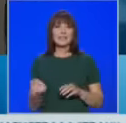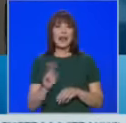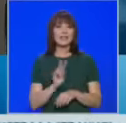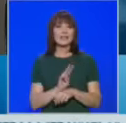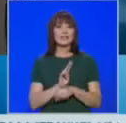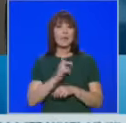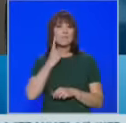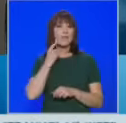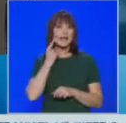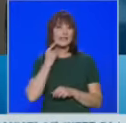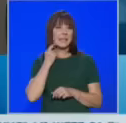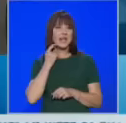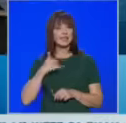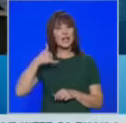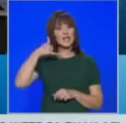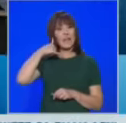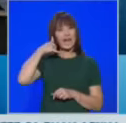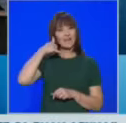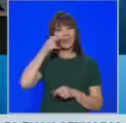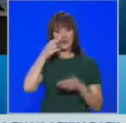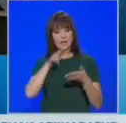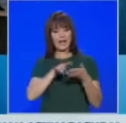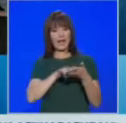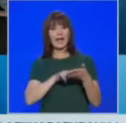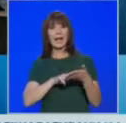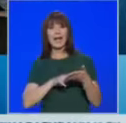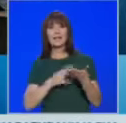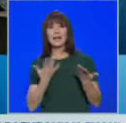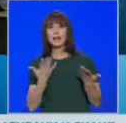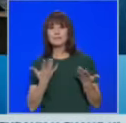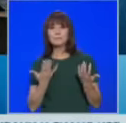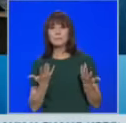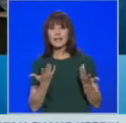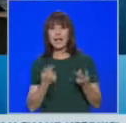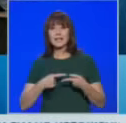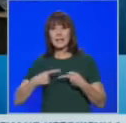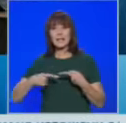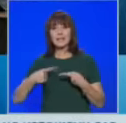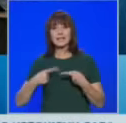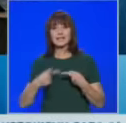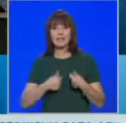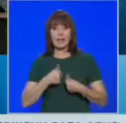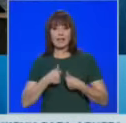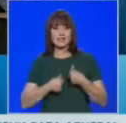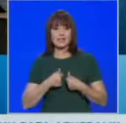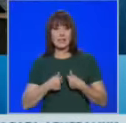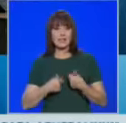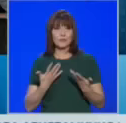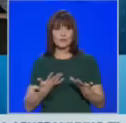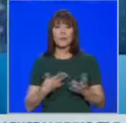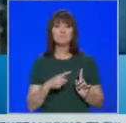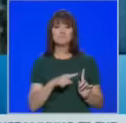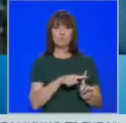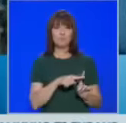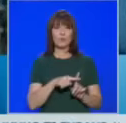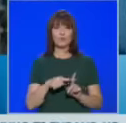следобед младежи с мобилни телефони следяха двобоят на Нургюл и реагираха много така